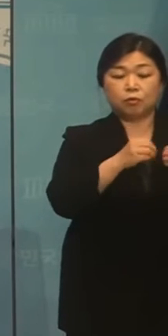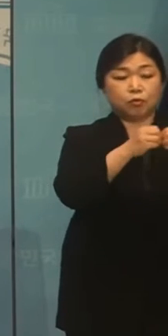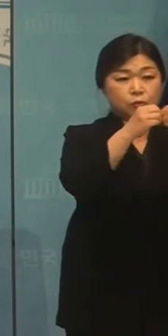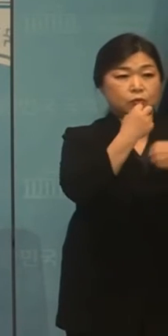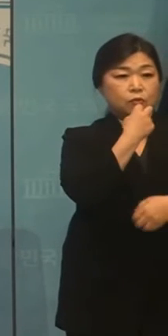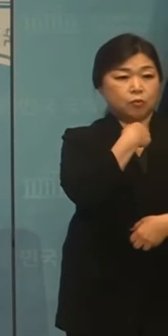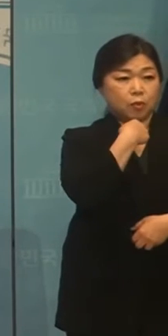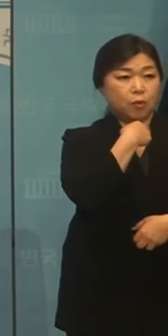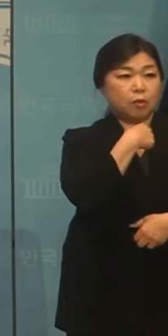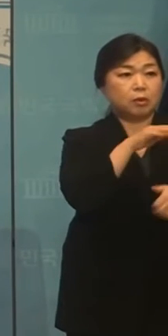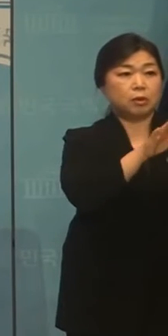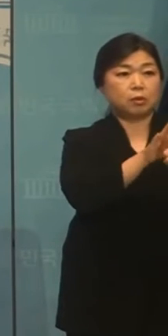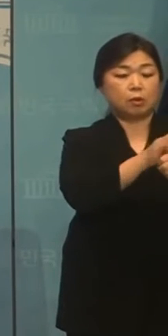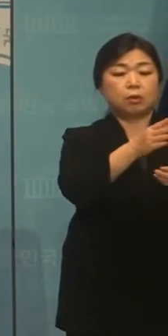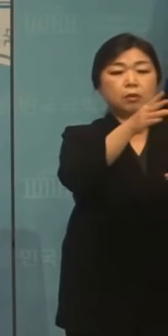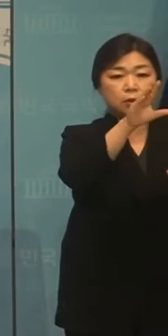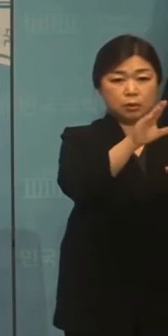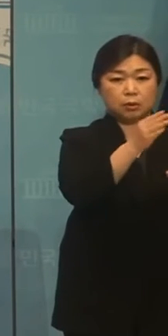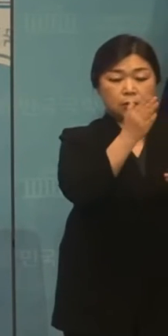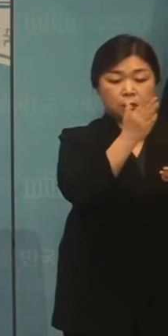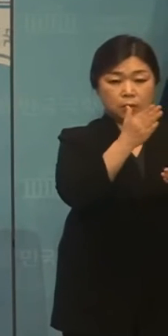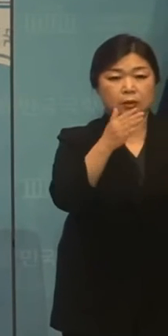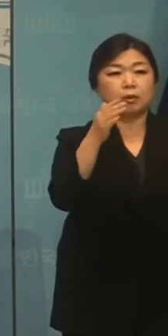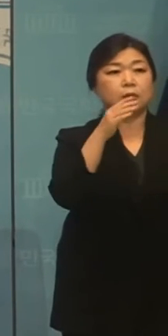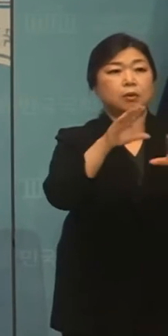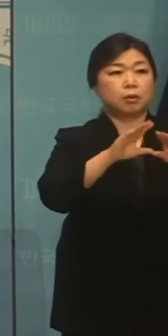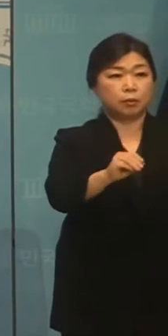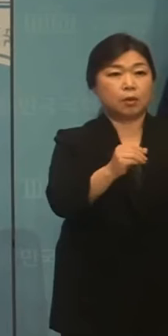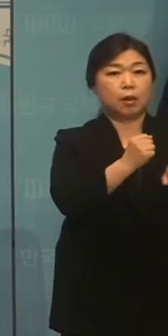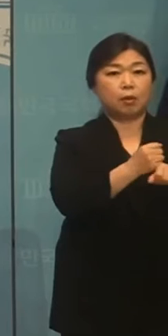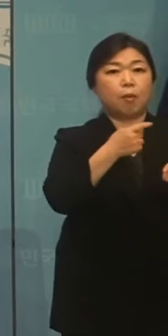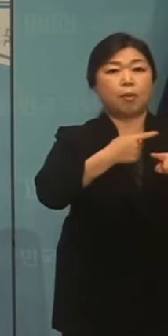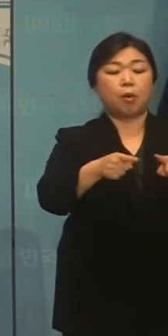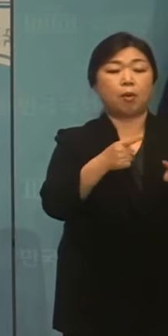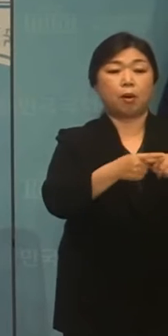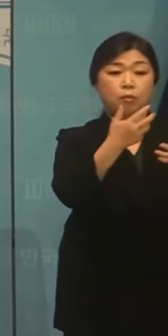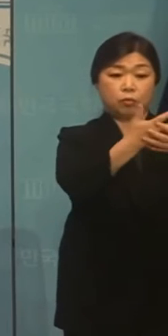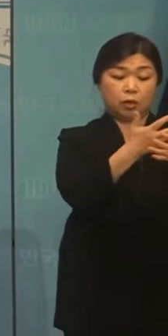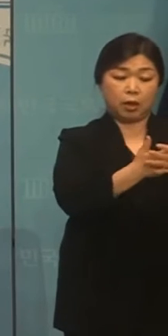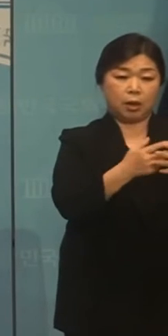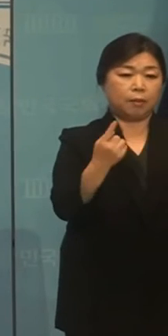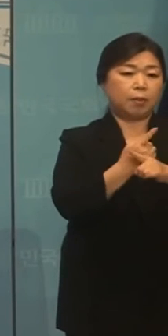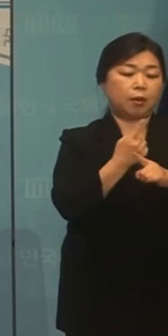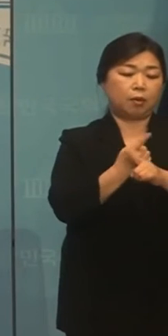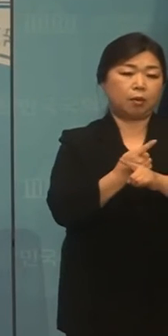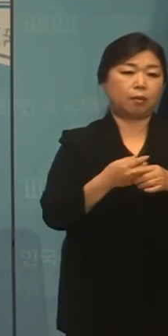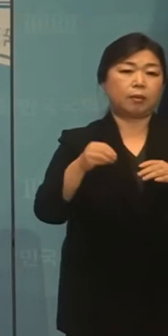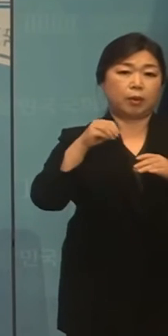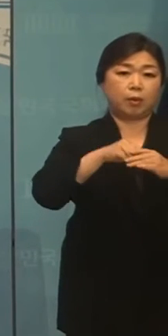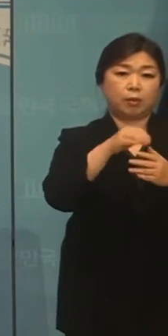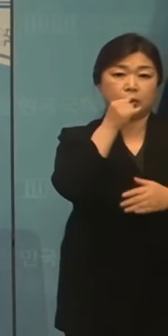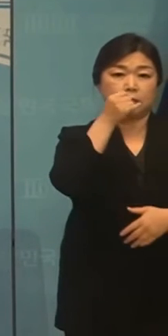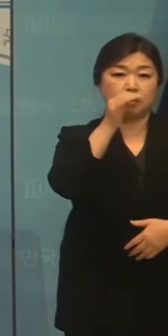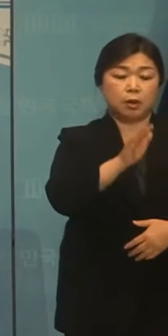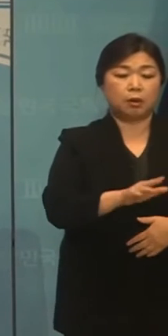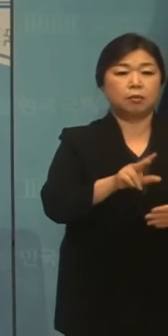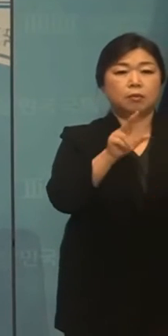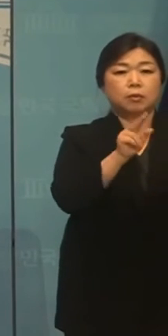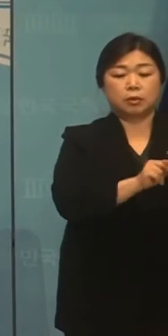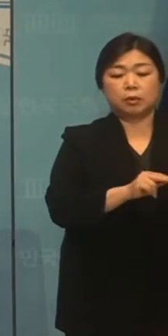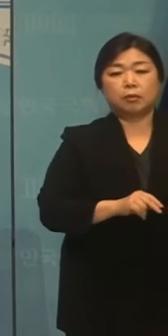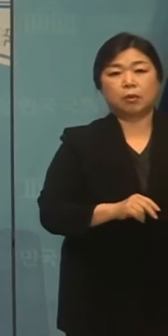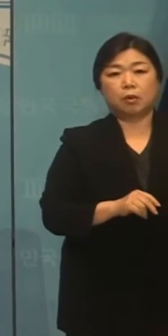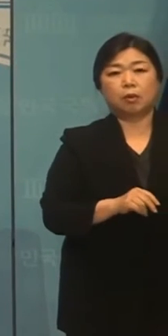금지하고 평가 문항을 개선하는 등의 내용을 담았습니다. 하지만 문제의